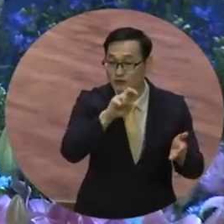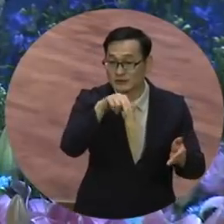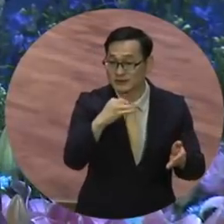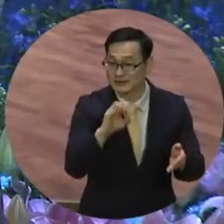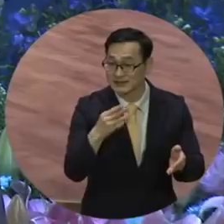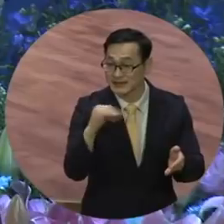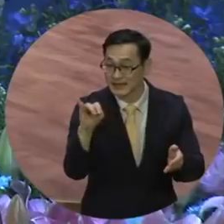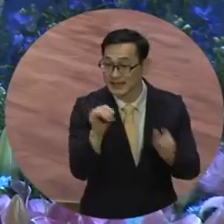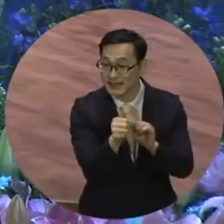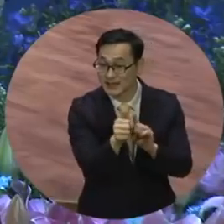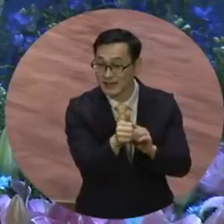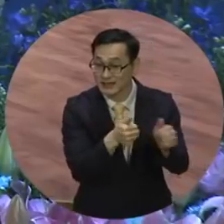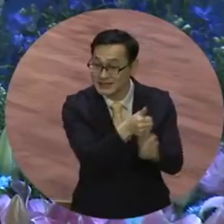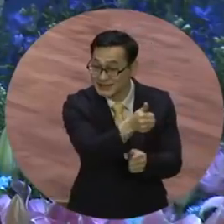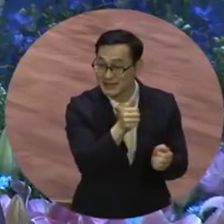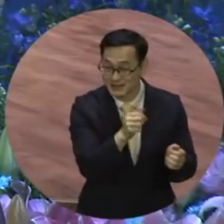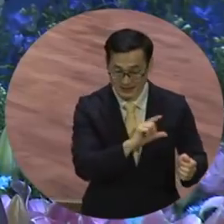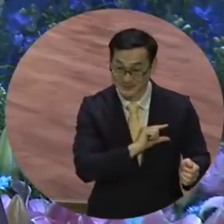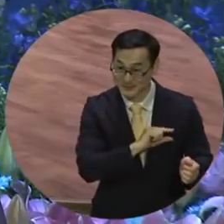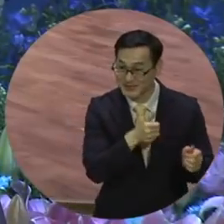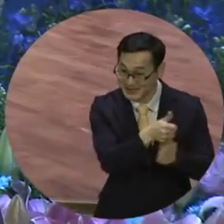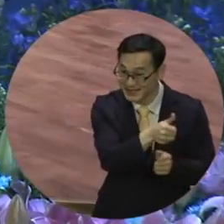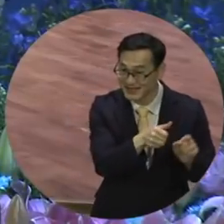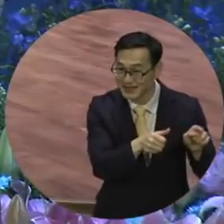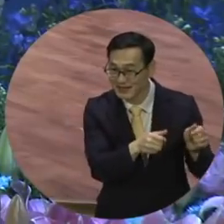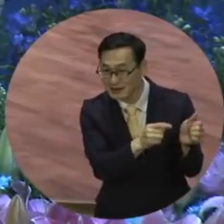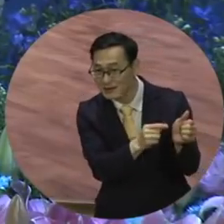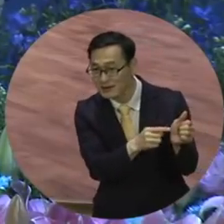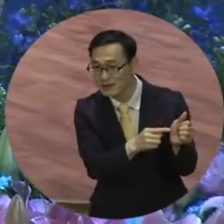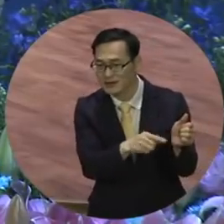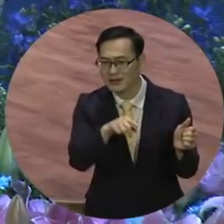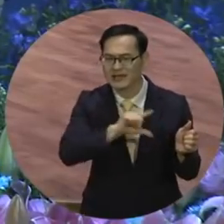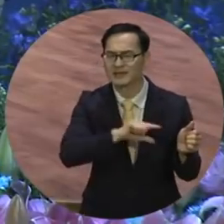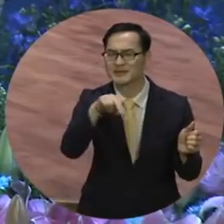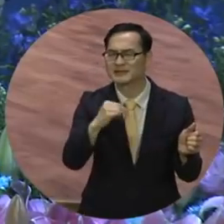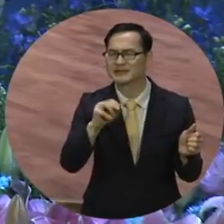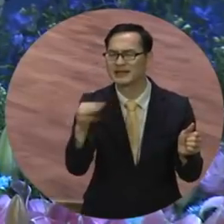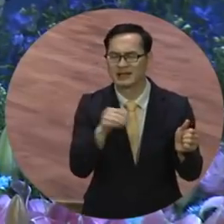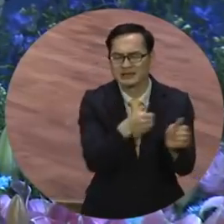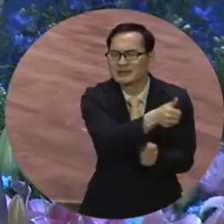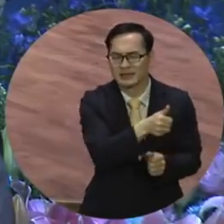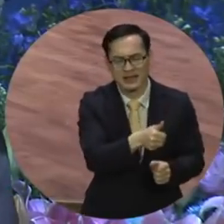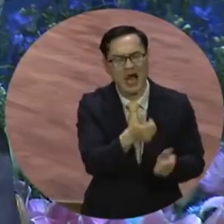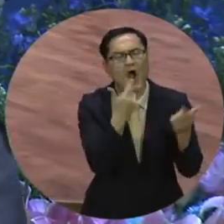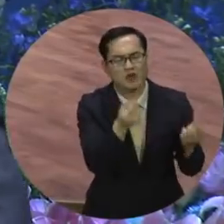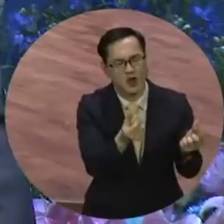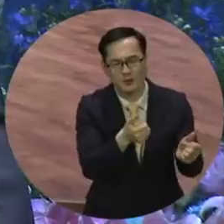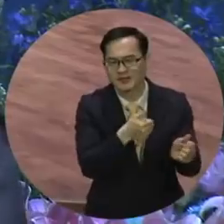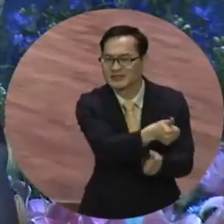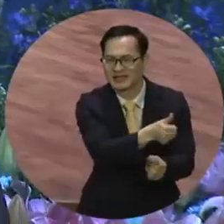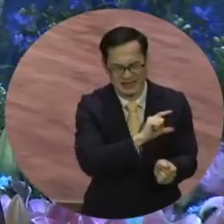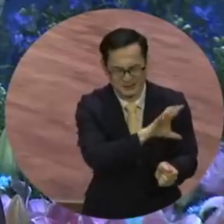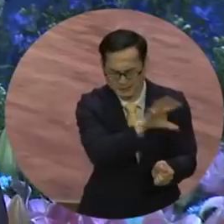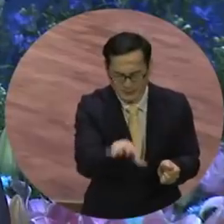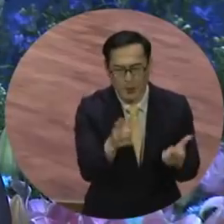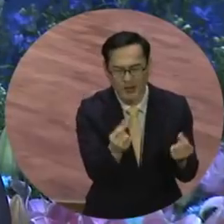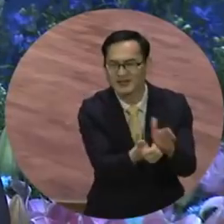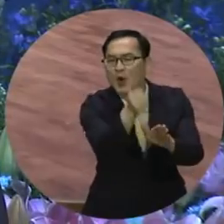그대로 승리한 것처럼. 이름도 잘 졌어요. 승리한 것처럼. 그런데